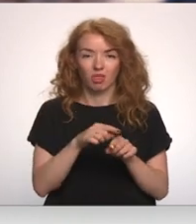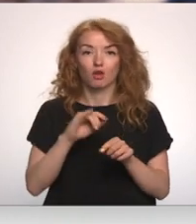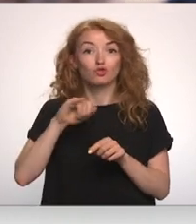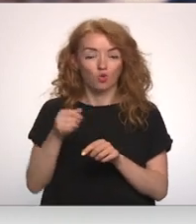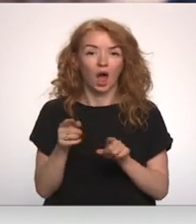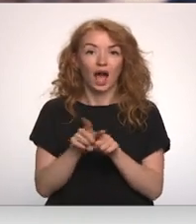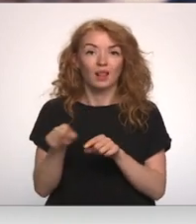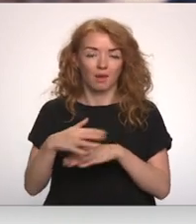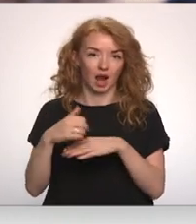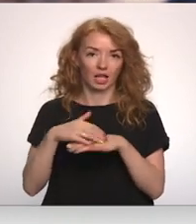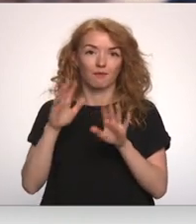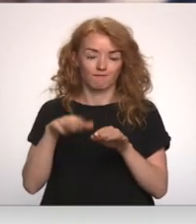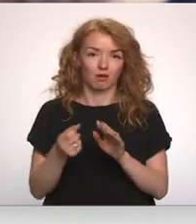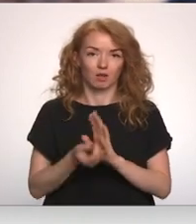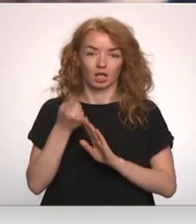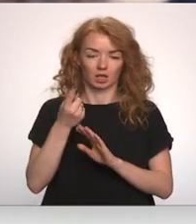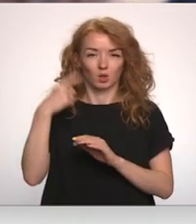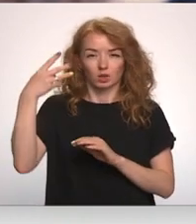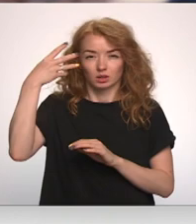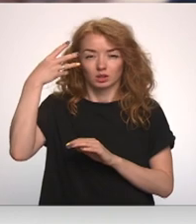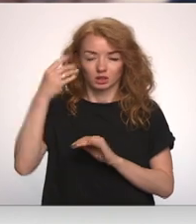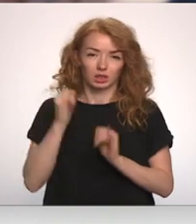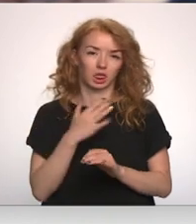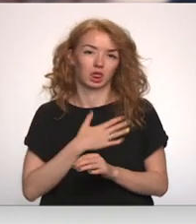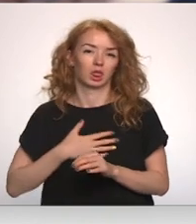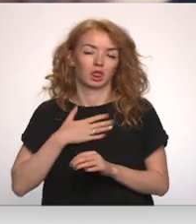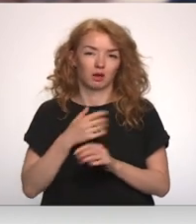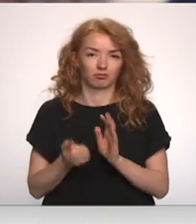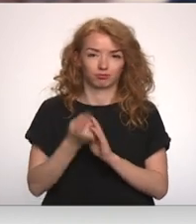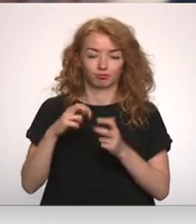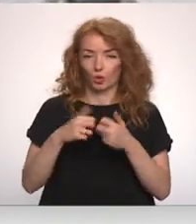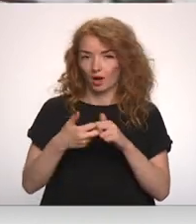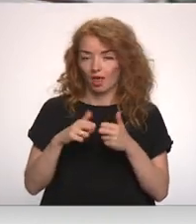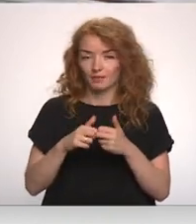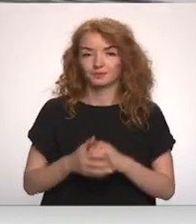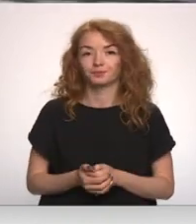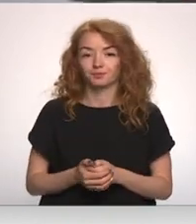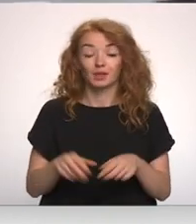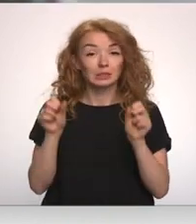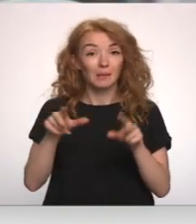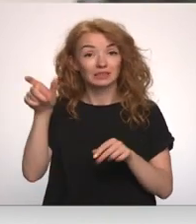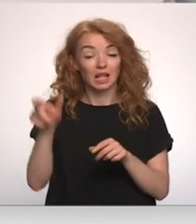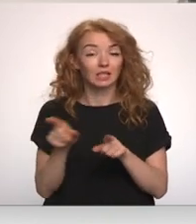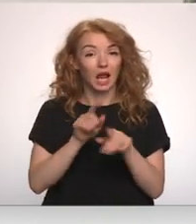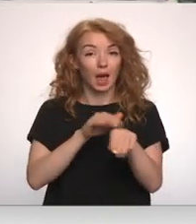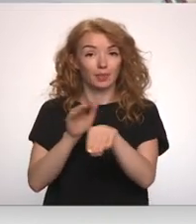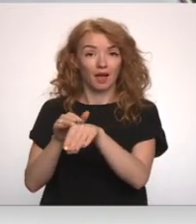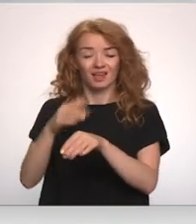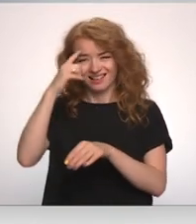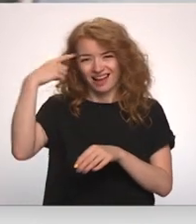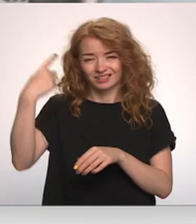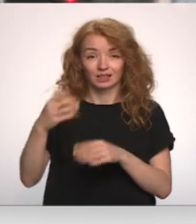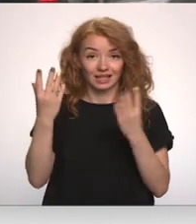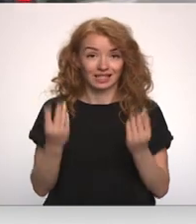jo arī viņam tas karstums varbūt viņš nelīdz galam izvērtē, līdz galam šos riskus. Speciālisti arī atgādina, ka karstajās